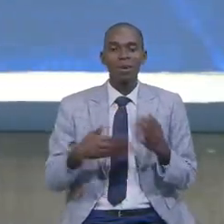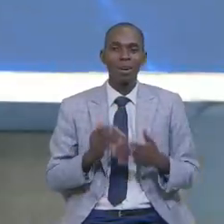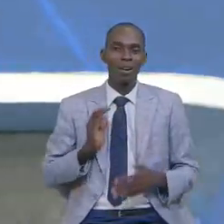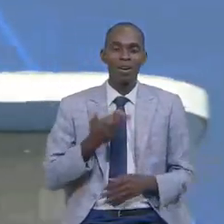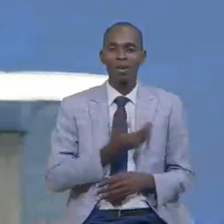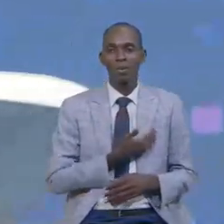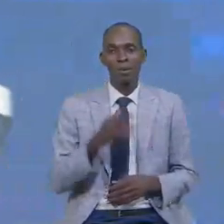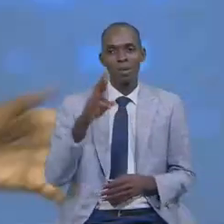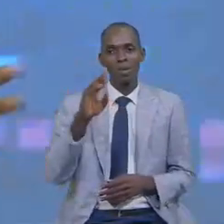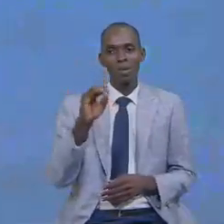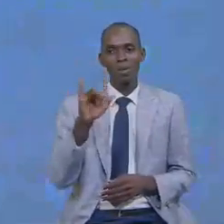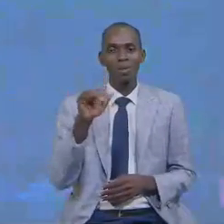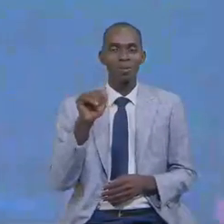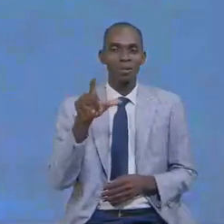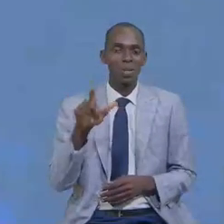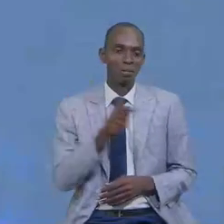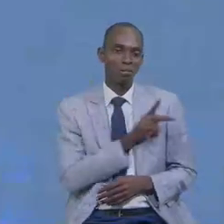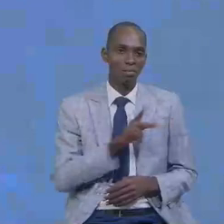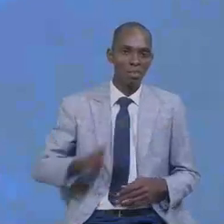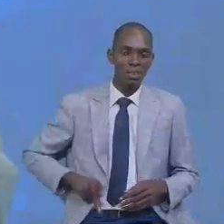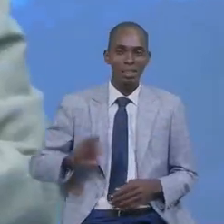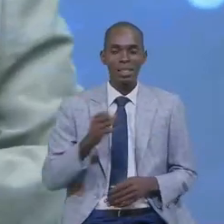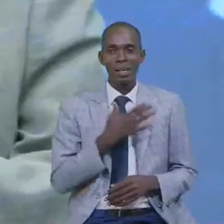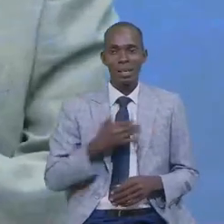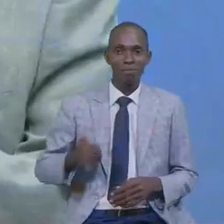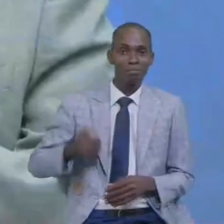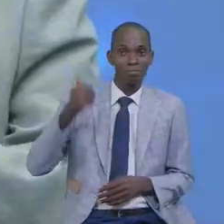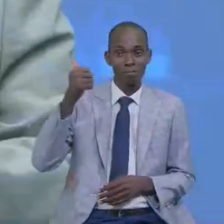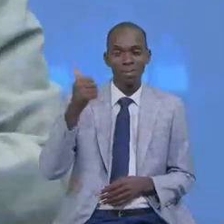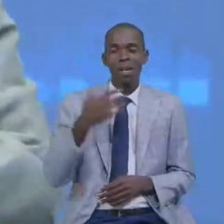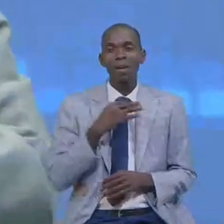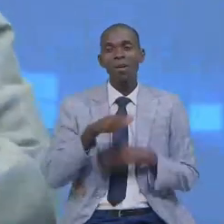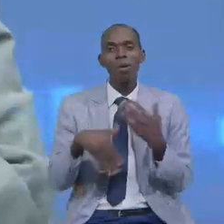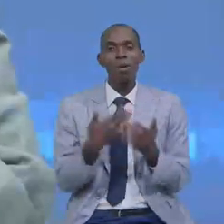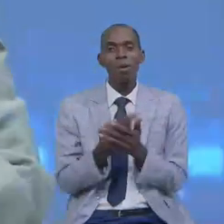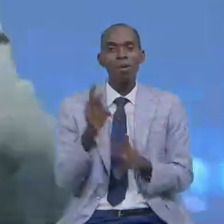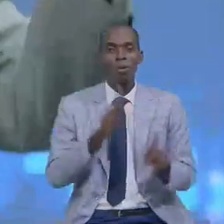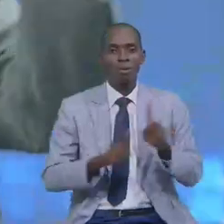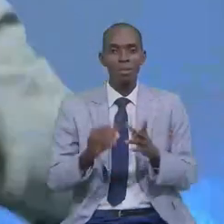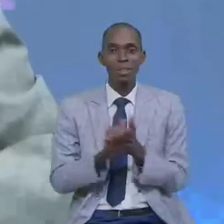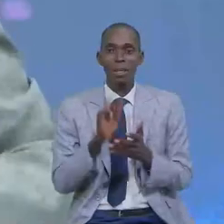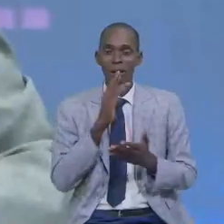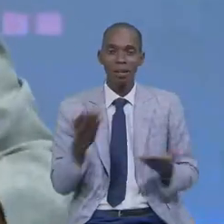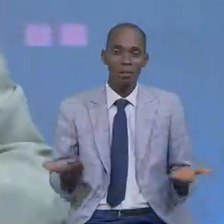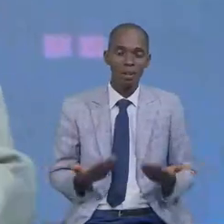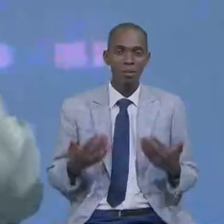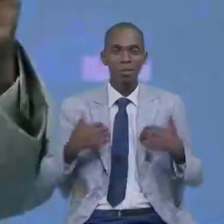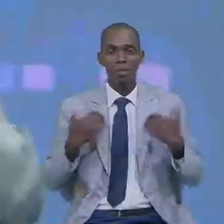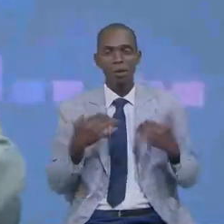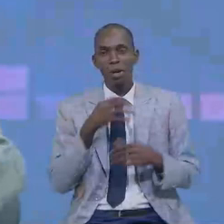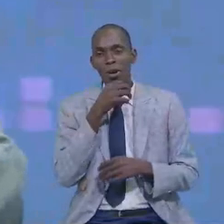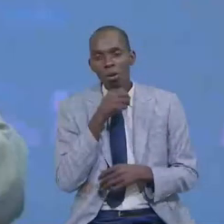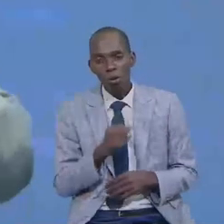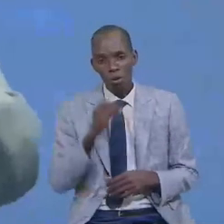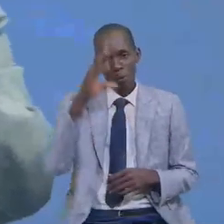nos personnalités royales et nos chefs et tout le peuple, jeunes et vieux, hommes